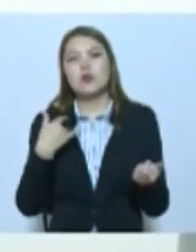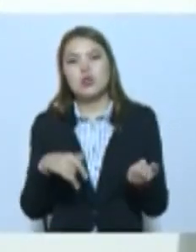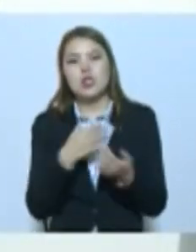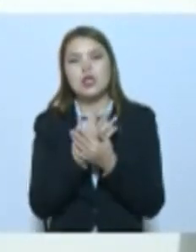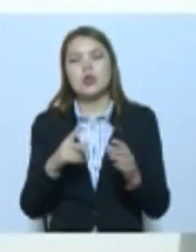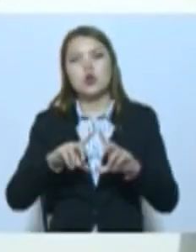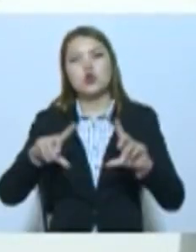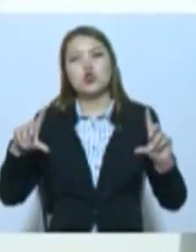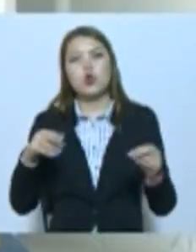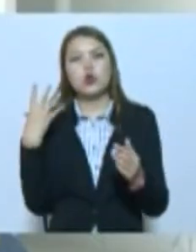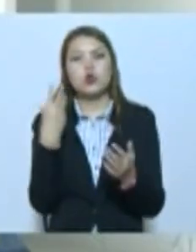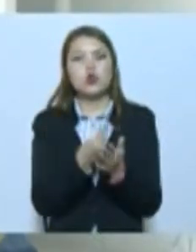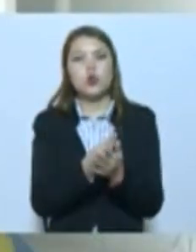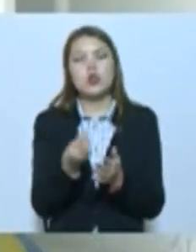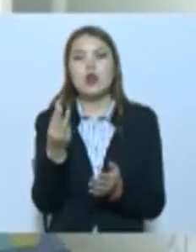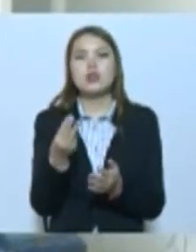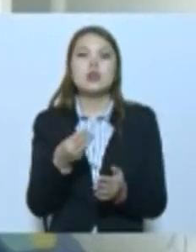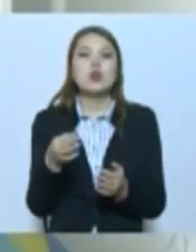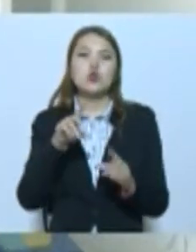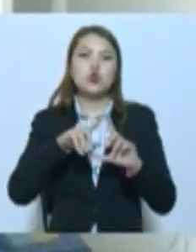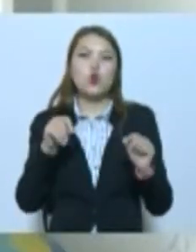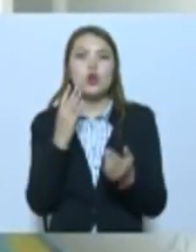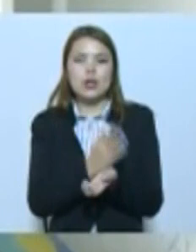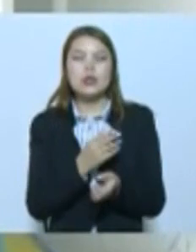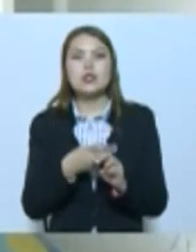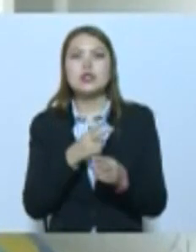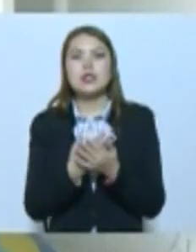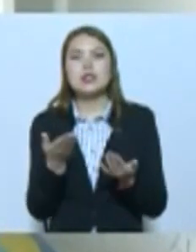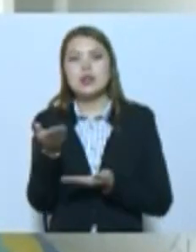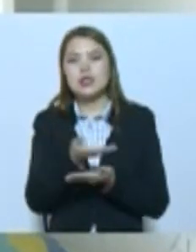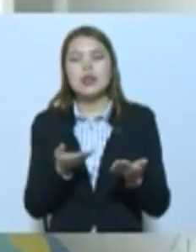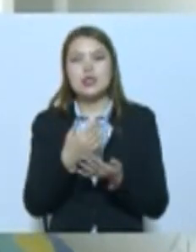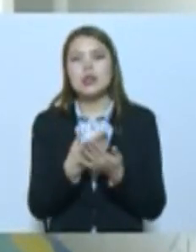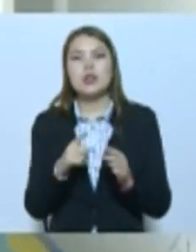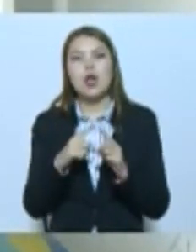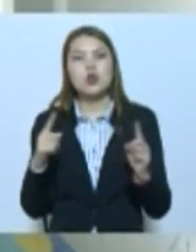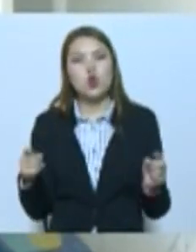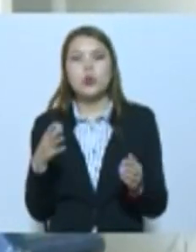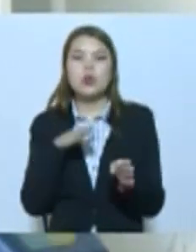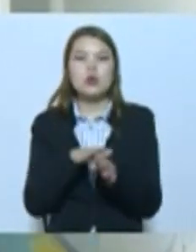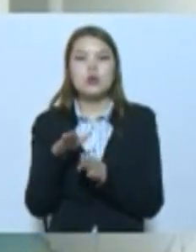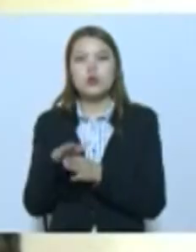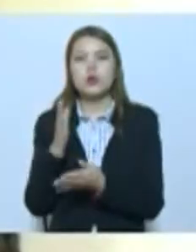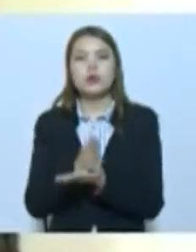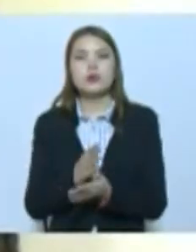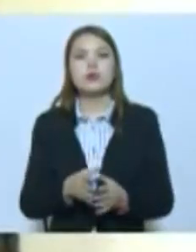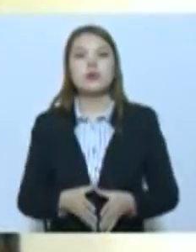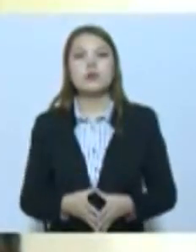школ сформирована своя мангистауская музыкальная школа. Отмечается, что в нашем регионе свое особенное исполнение.